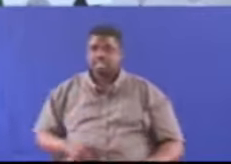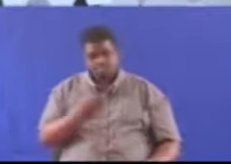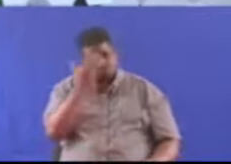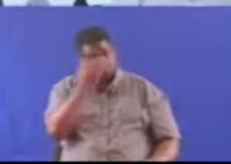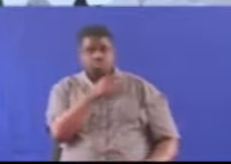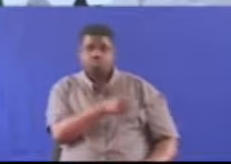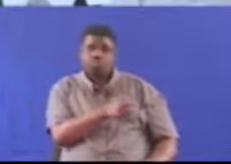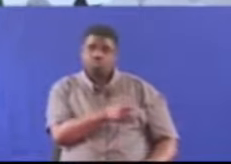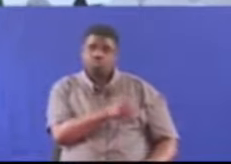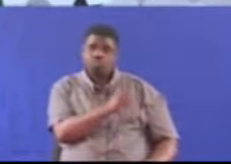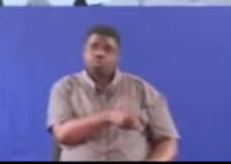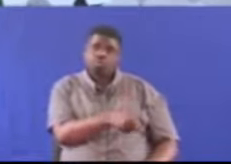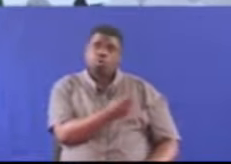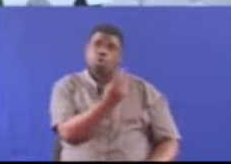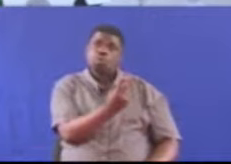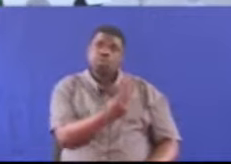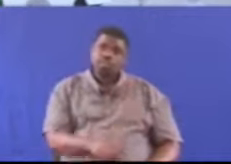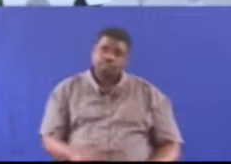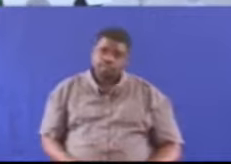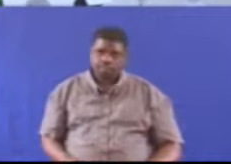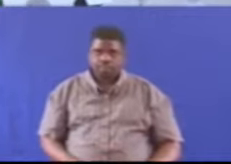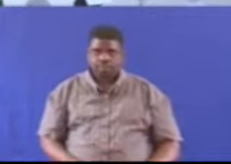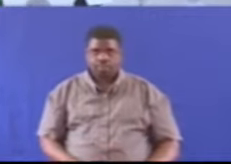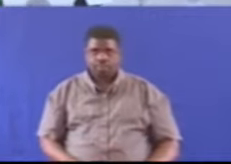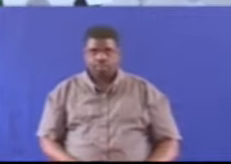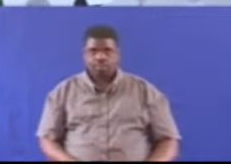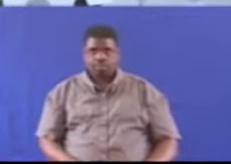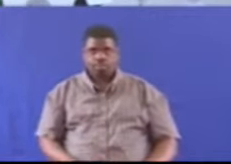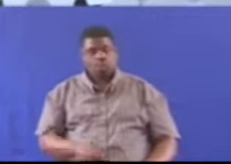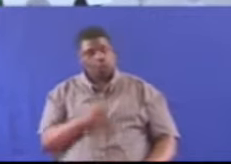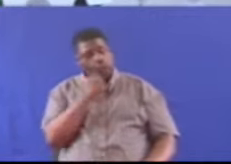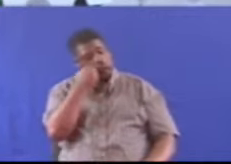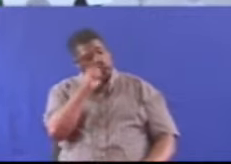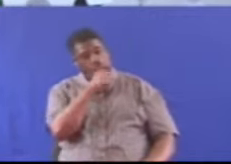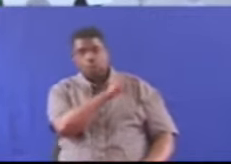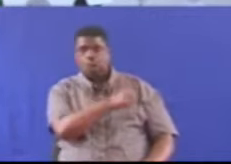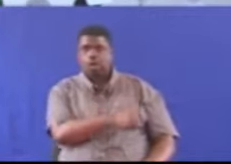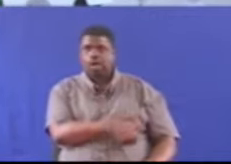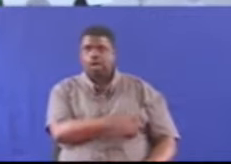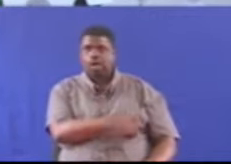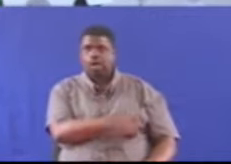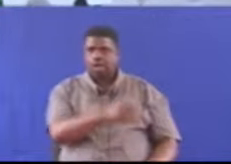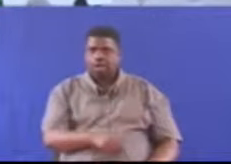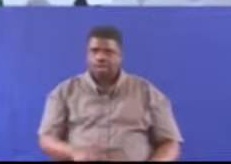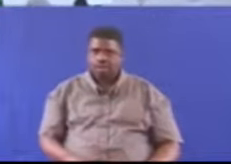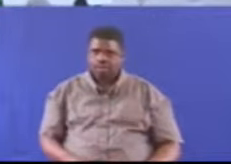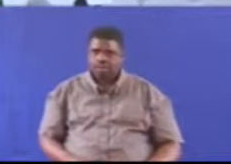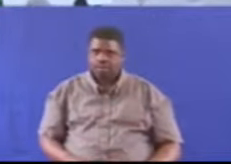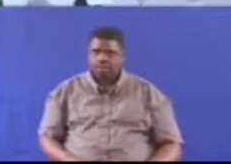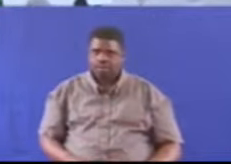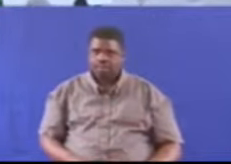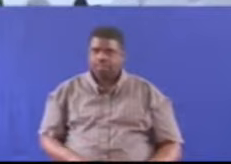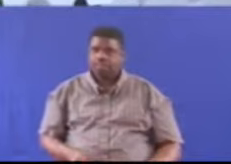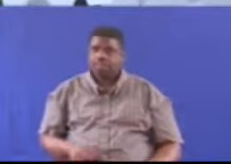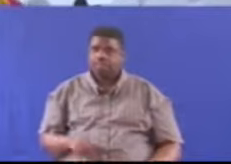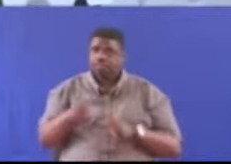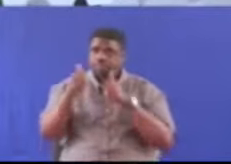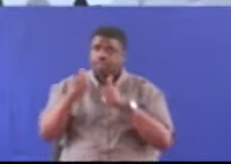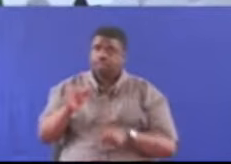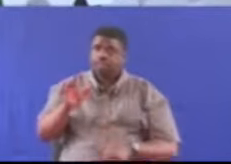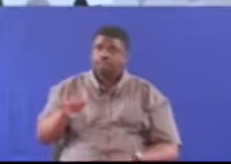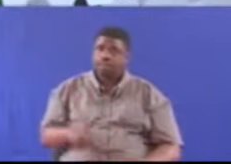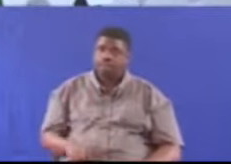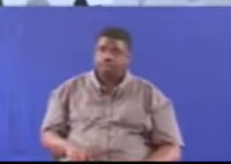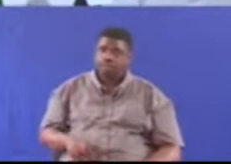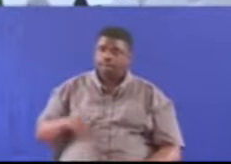japo mlikuwa wawili, wao walikuwa wanatupiga tu le jicho. Ah, sijui vyema ni mpige mwenzio. Tulikuwa na mgombea